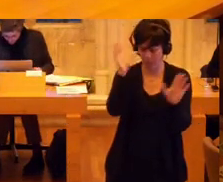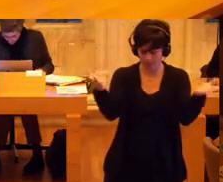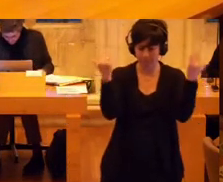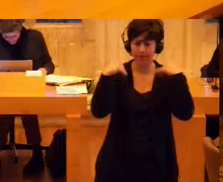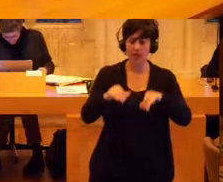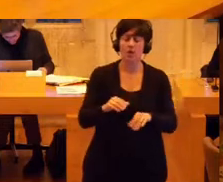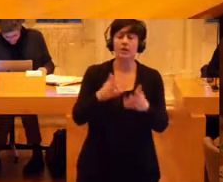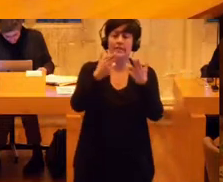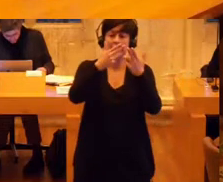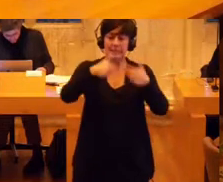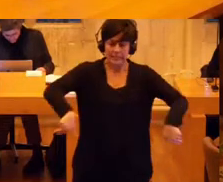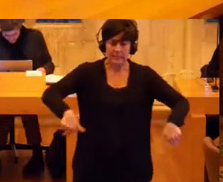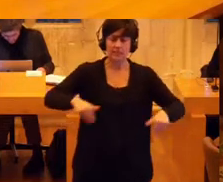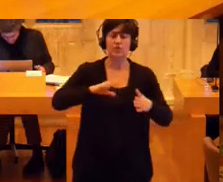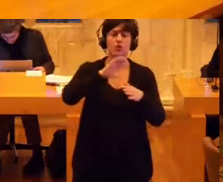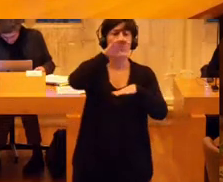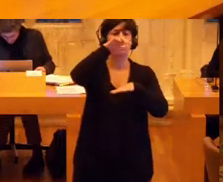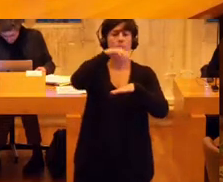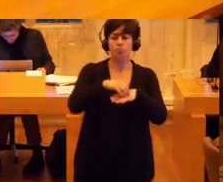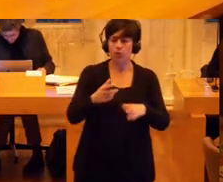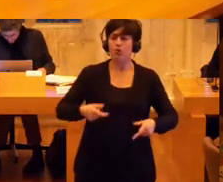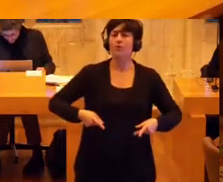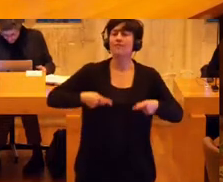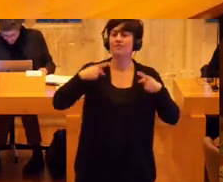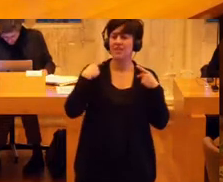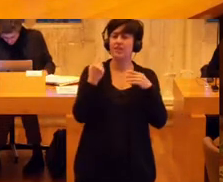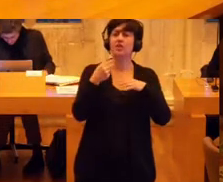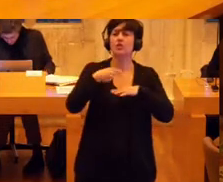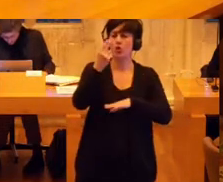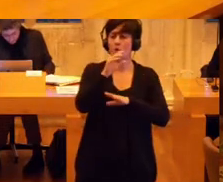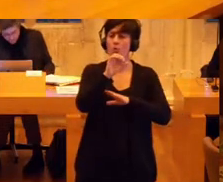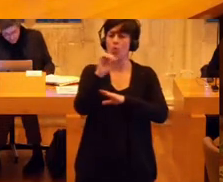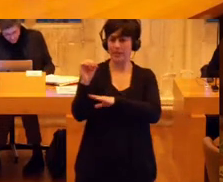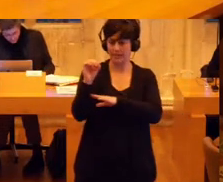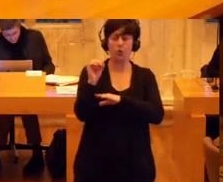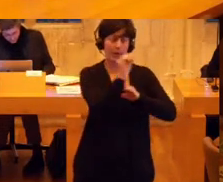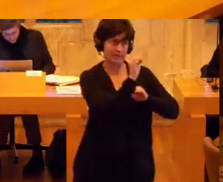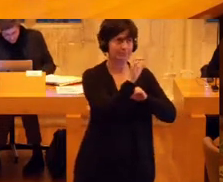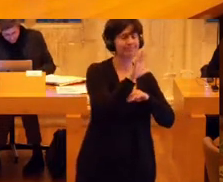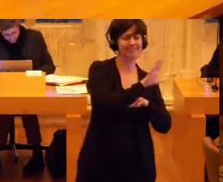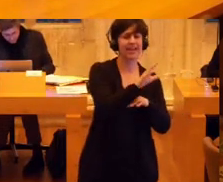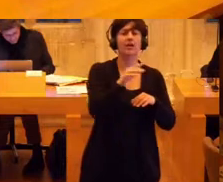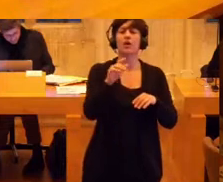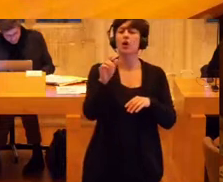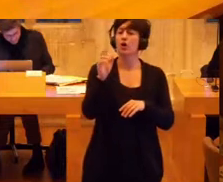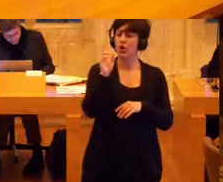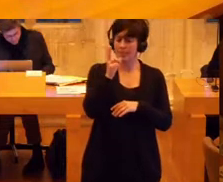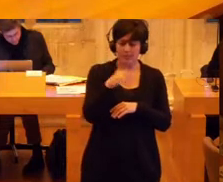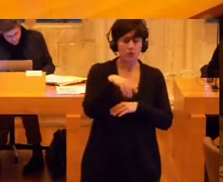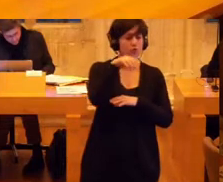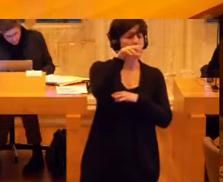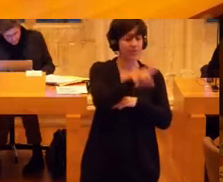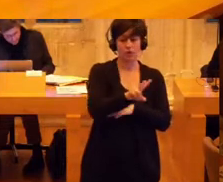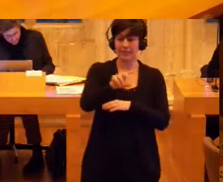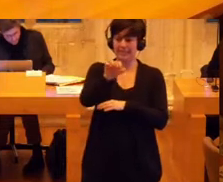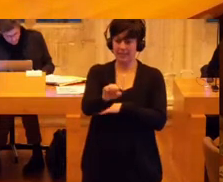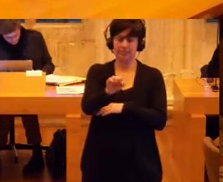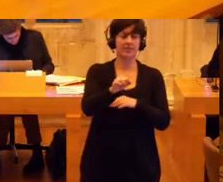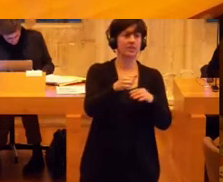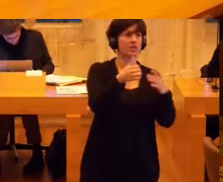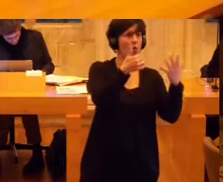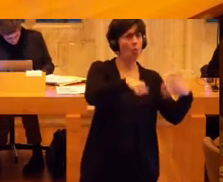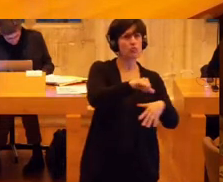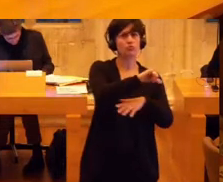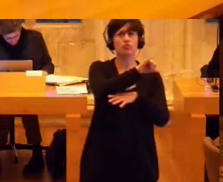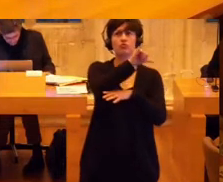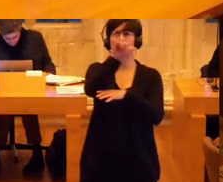vie nord-ouest. La programmation se fera comme d'habitude les jeudis et vendredis cette année du 11 juillet au 16 août,